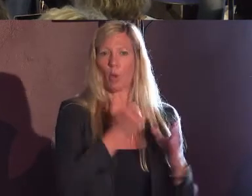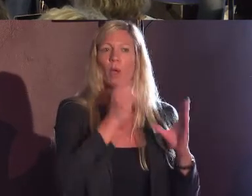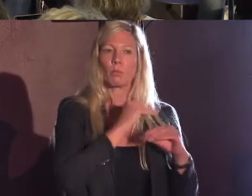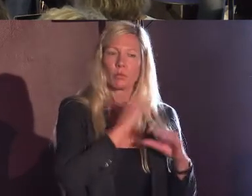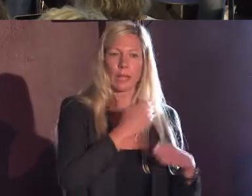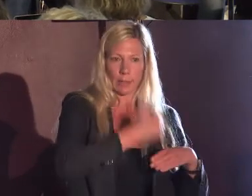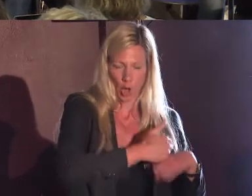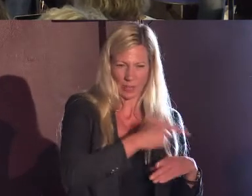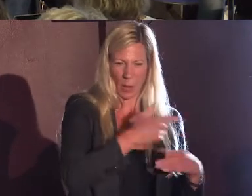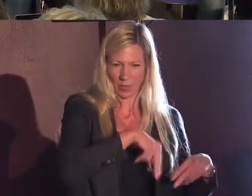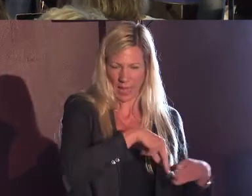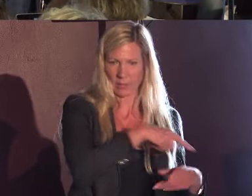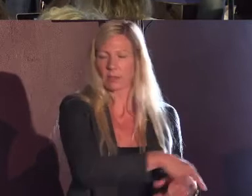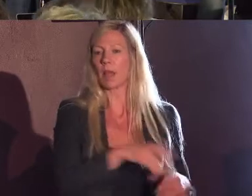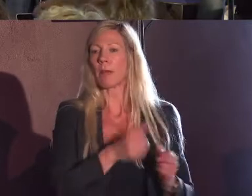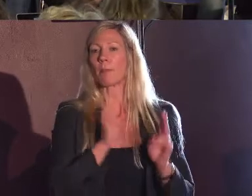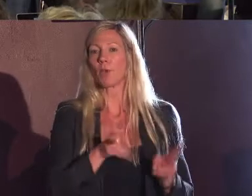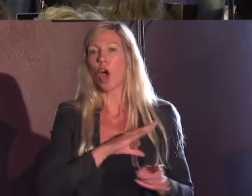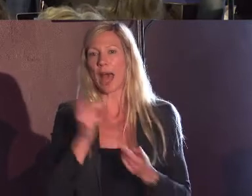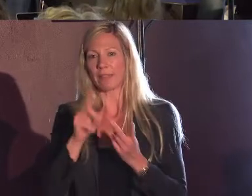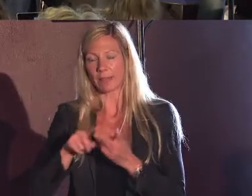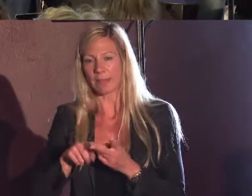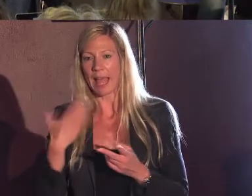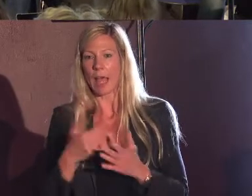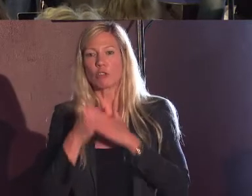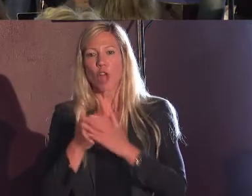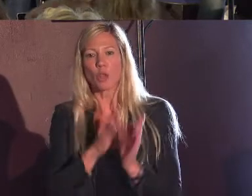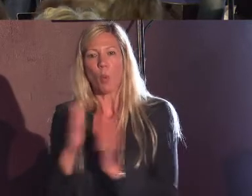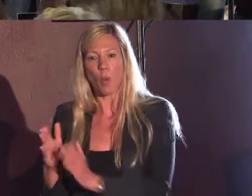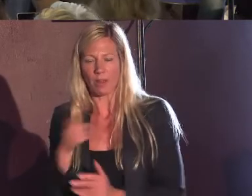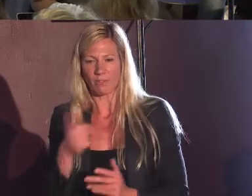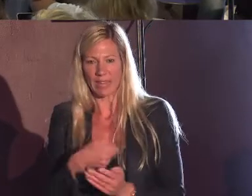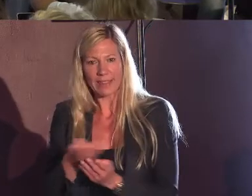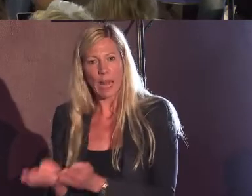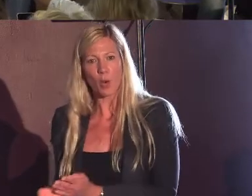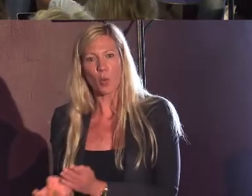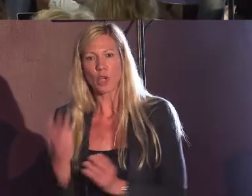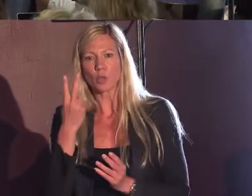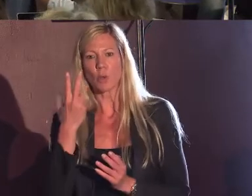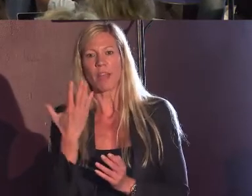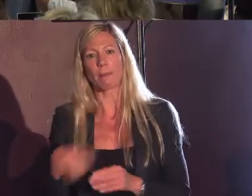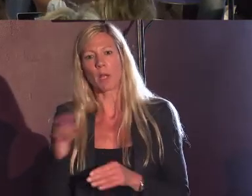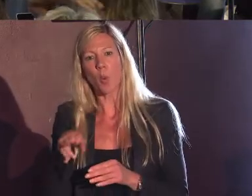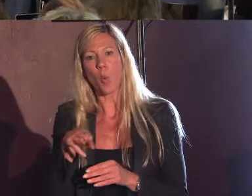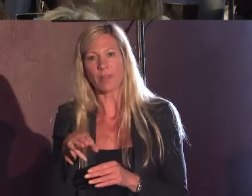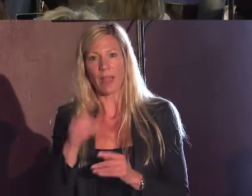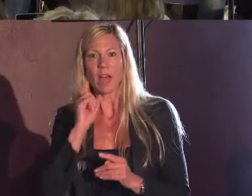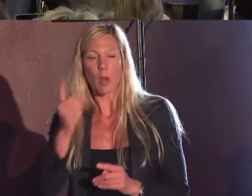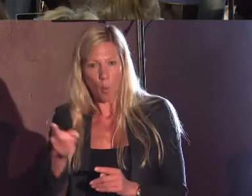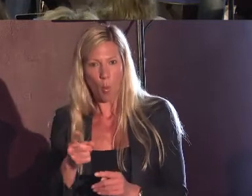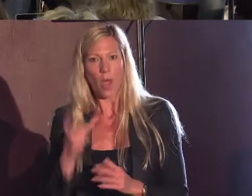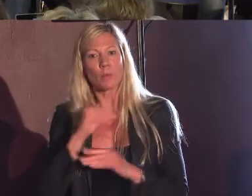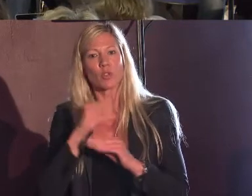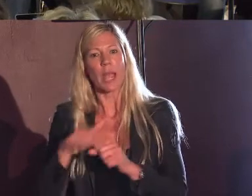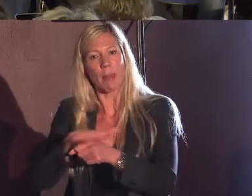dans, kulturarvet. Men vi har också en stödordning där vi delar ut 25 miljoner om året, musikplattformen, till det